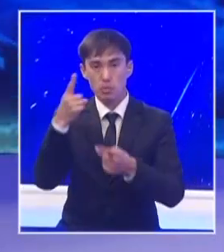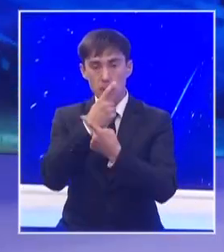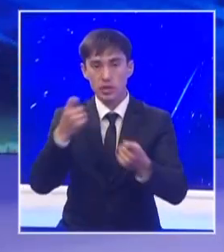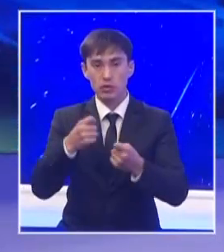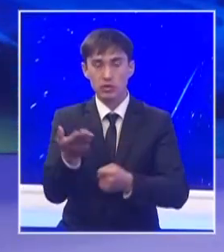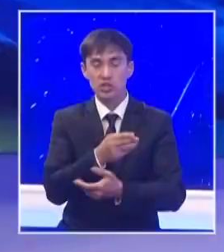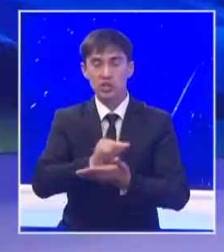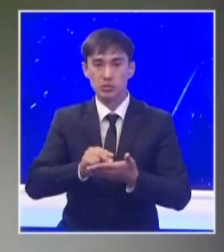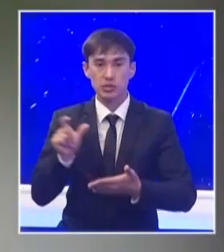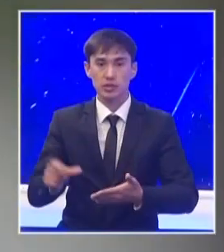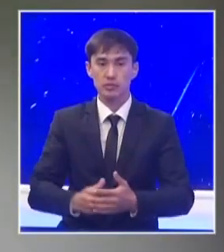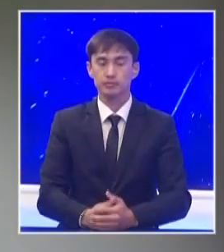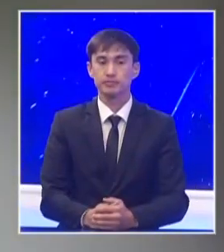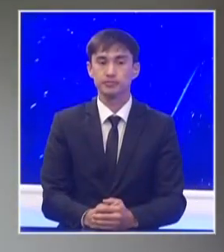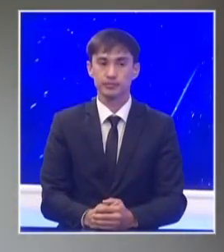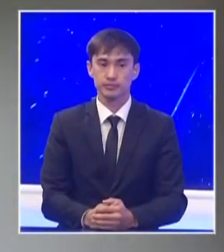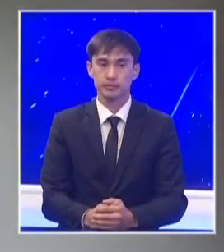корреспондент.